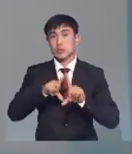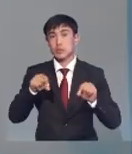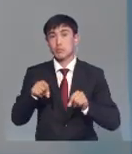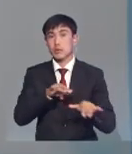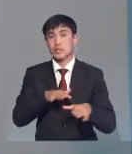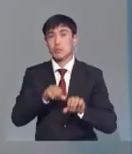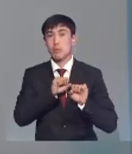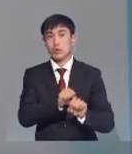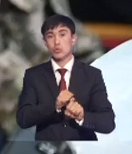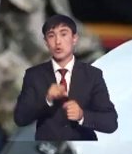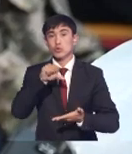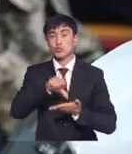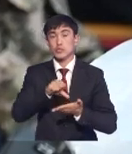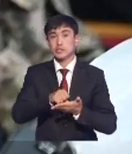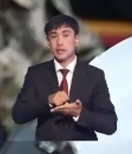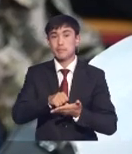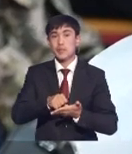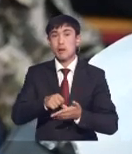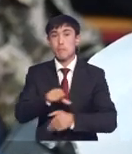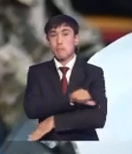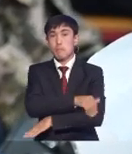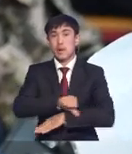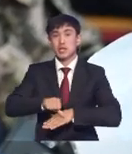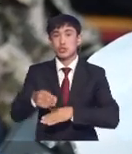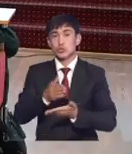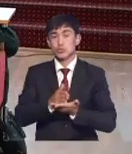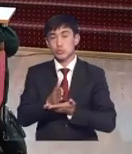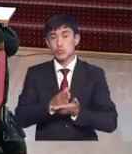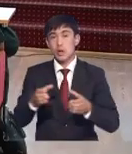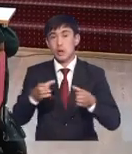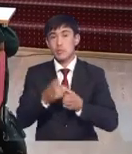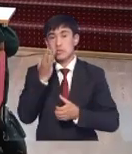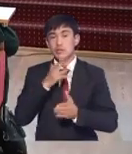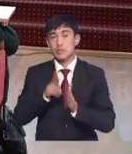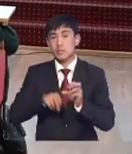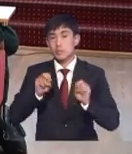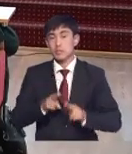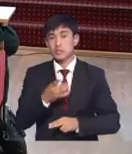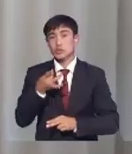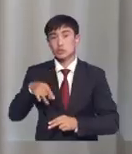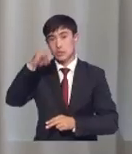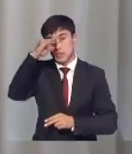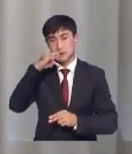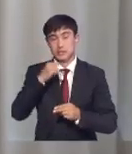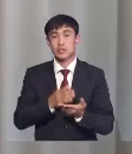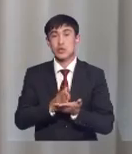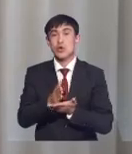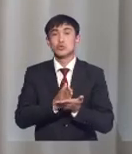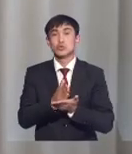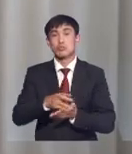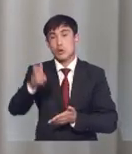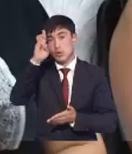областного департамента по делам обороны с участием представителей пограничной службы, Комитета национальной безопасности Республики